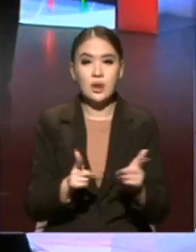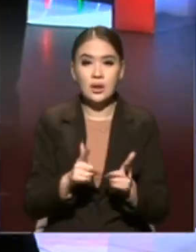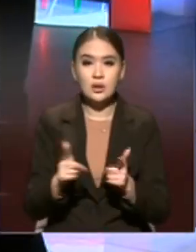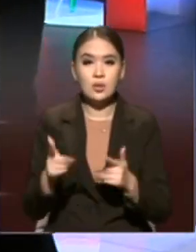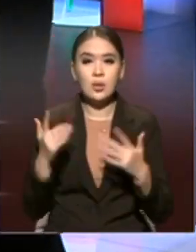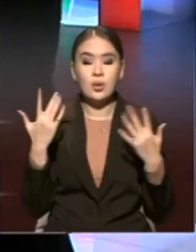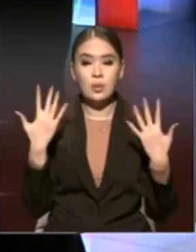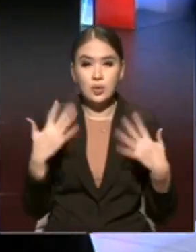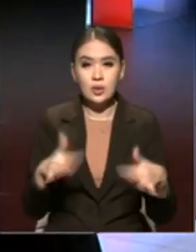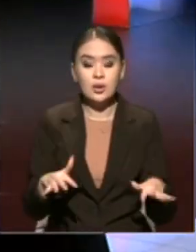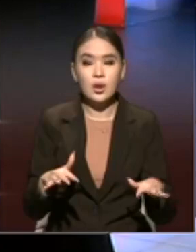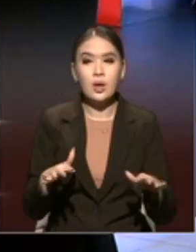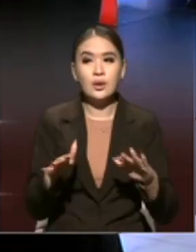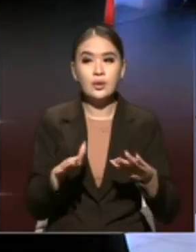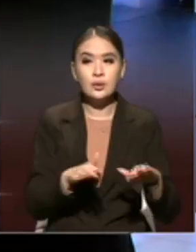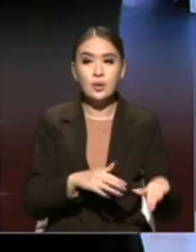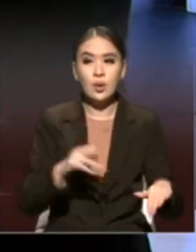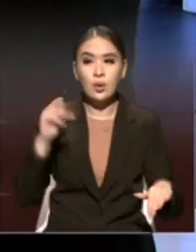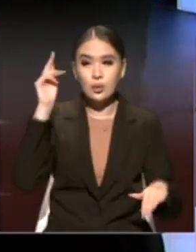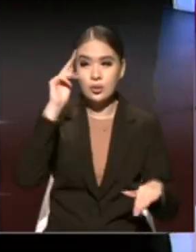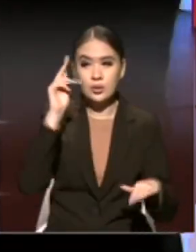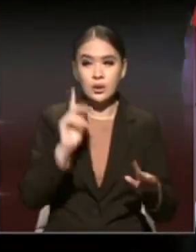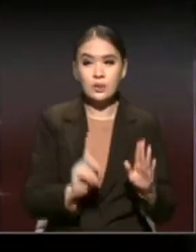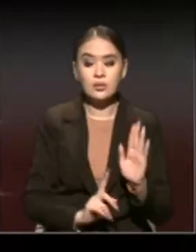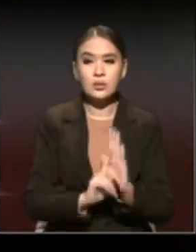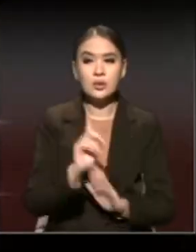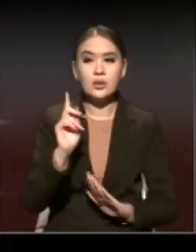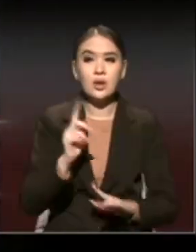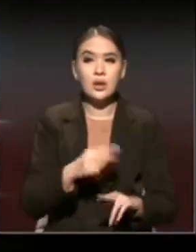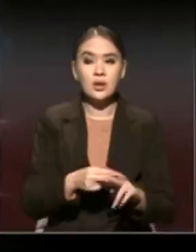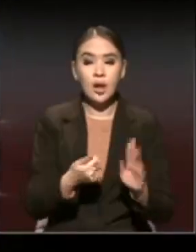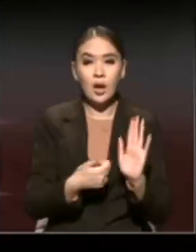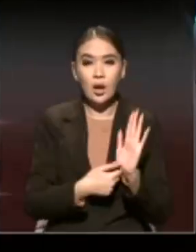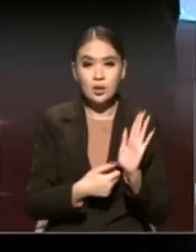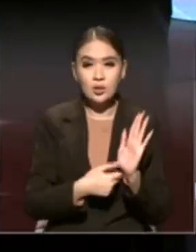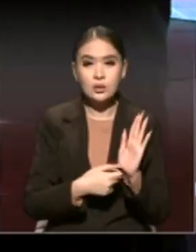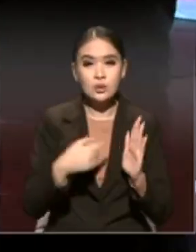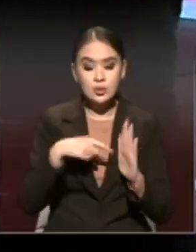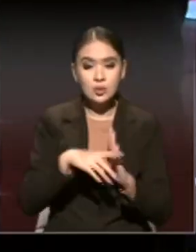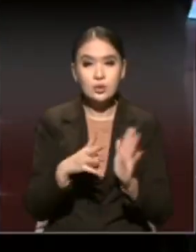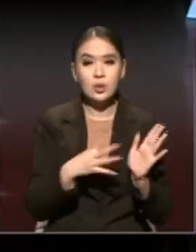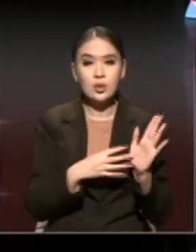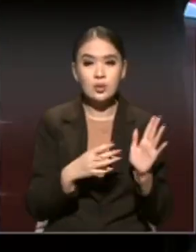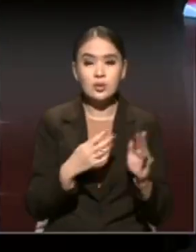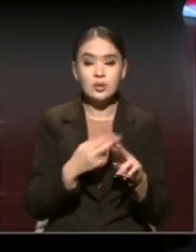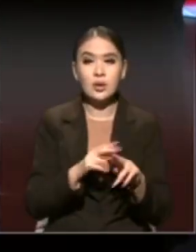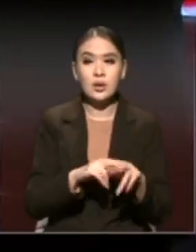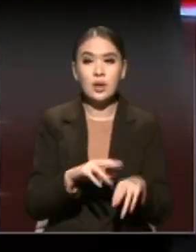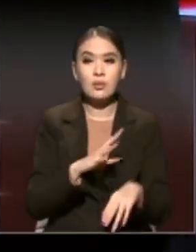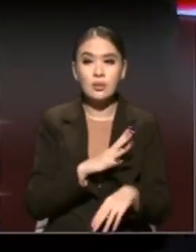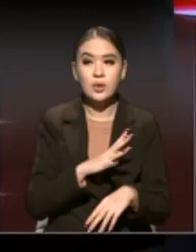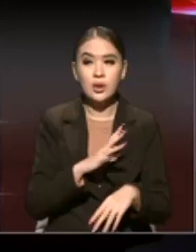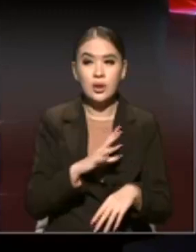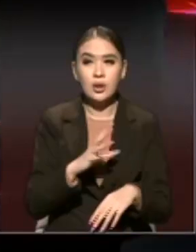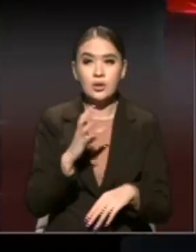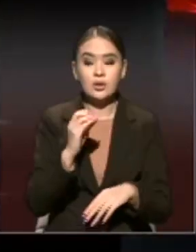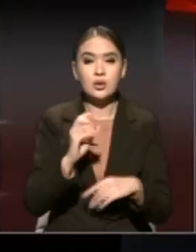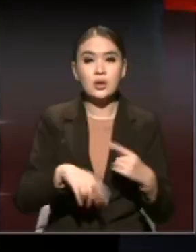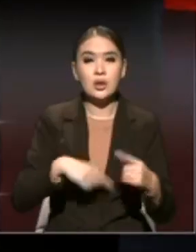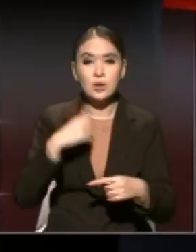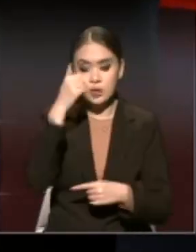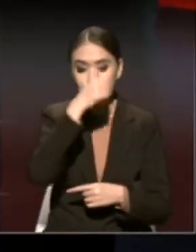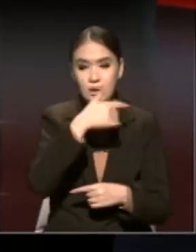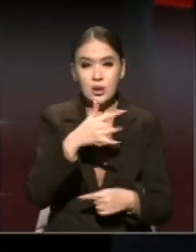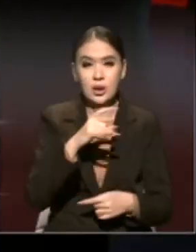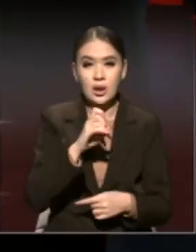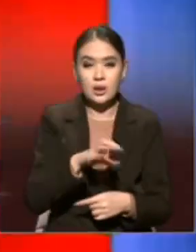өтіп барып, кейіннен оқуға түсті. Соның 600-дің жаңағыдай 900-ы келесі жылға өздерінің мүмкіндіктерін 2 жылға пайдаланатын болса,